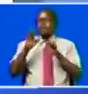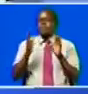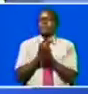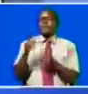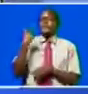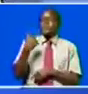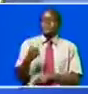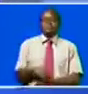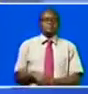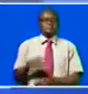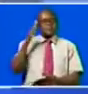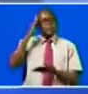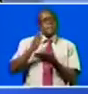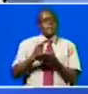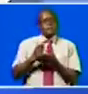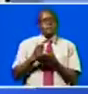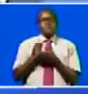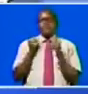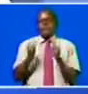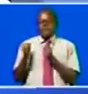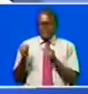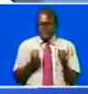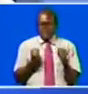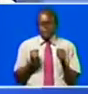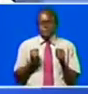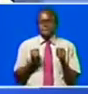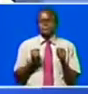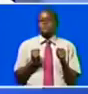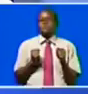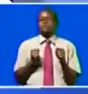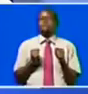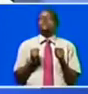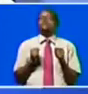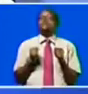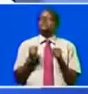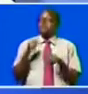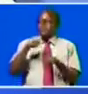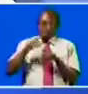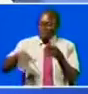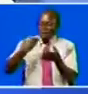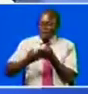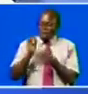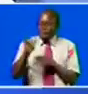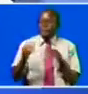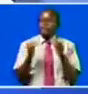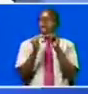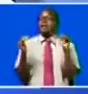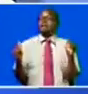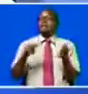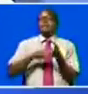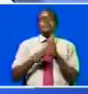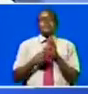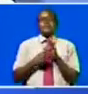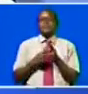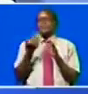Manake kukuamini kwako imeisha. Na ndoa ile imefikia kiwango hiyo ama mahusiano imefikia kiwango hiyo, mimi wanaona hakuna